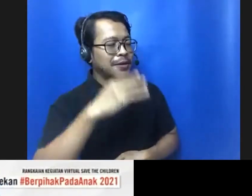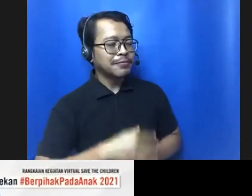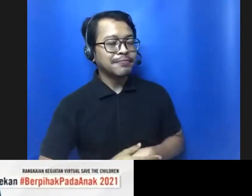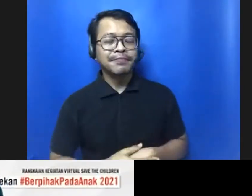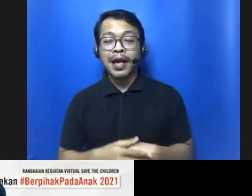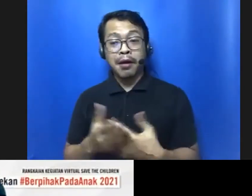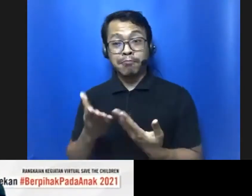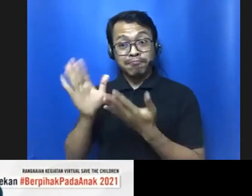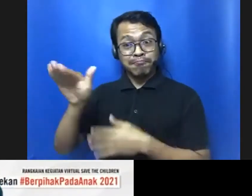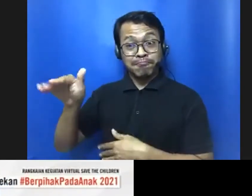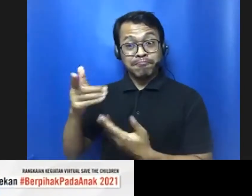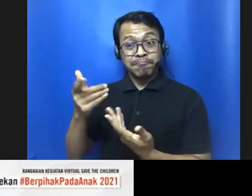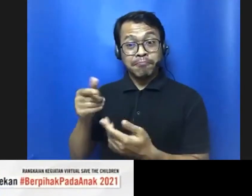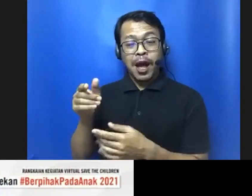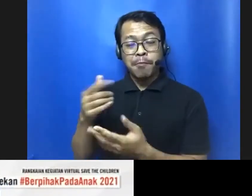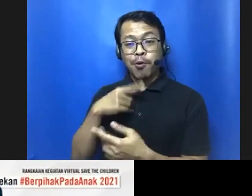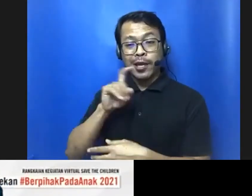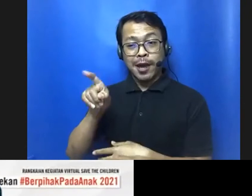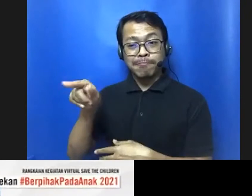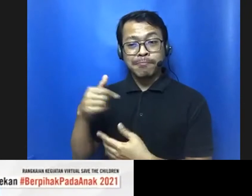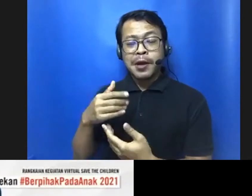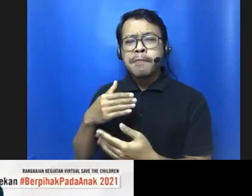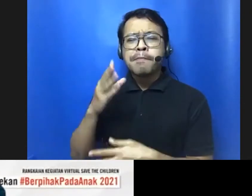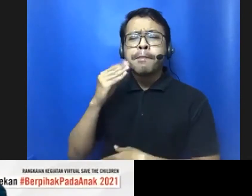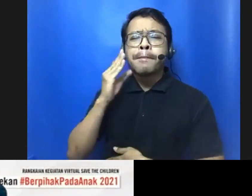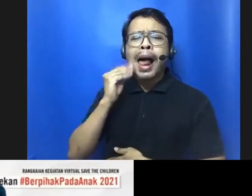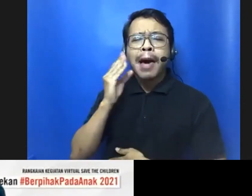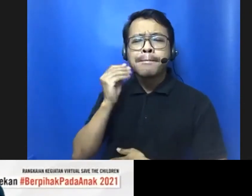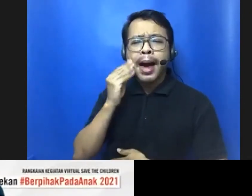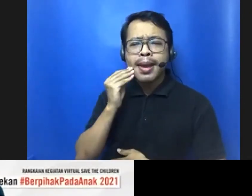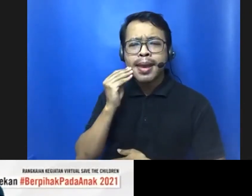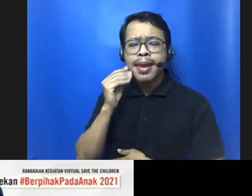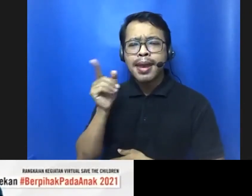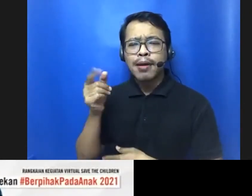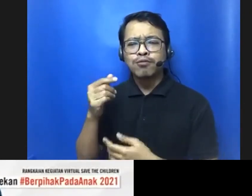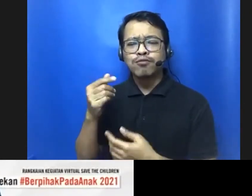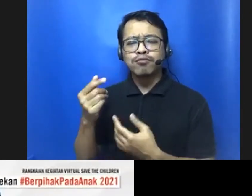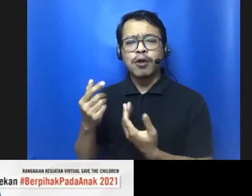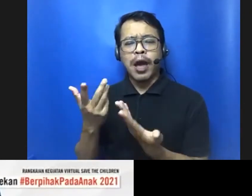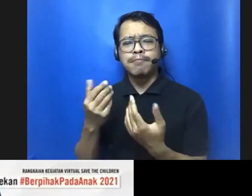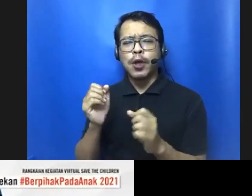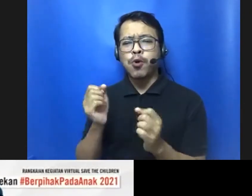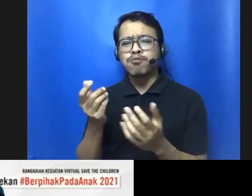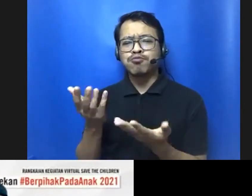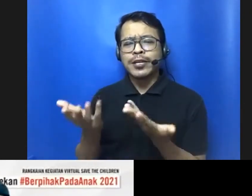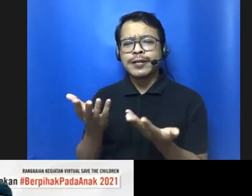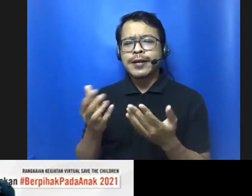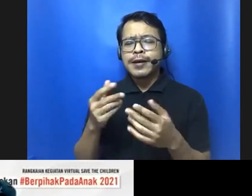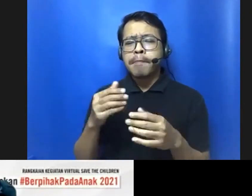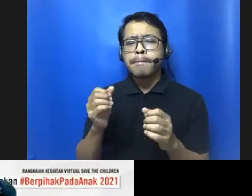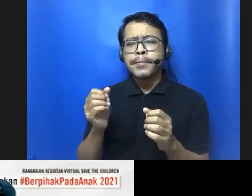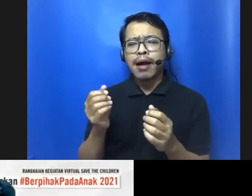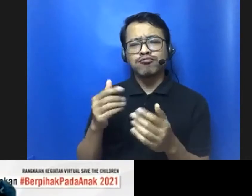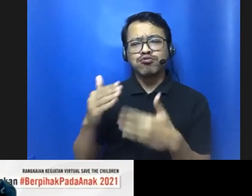dari institusi Bapak atau dari pengalaman Bapak, apa pengalaman terkait upaya atau praktik-praktik baik yang telah dilakukan oleh Dinas